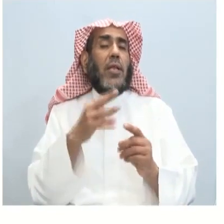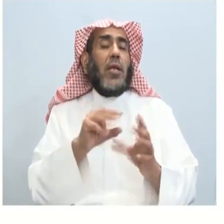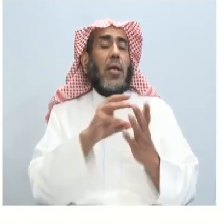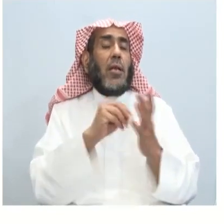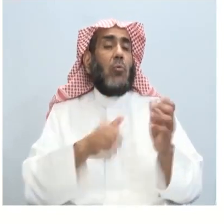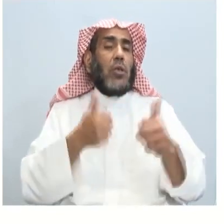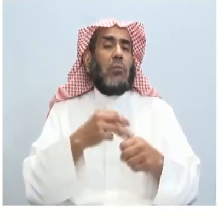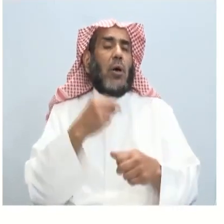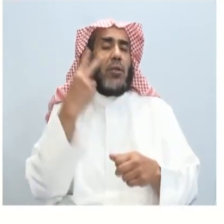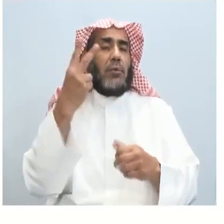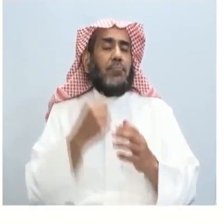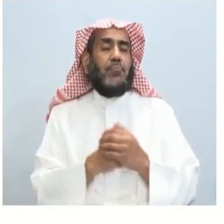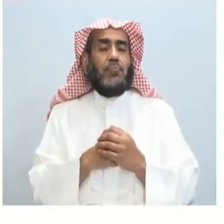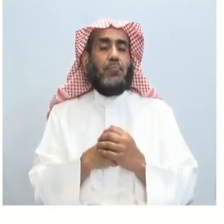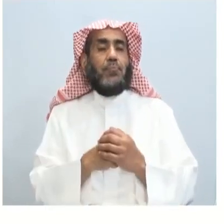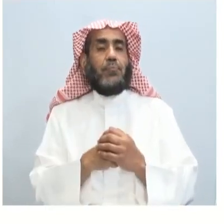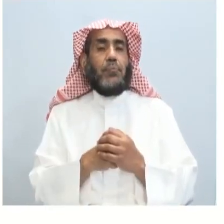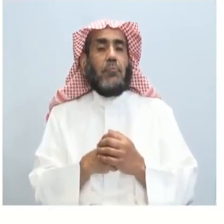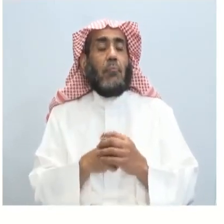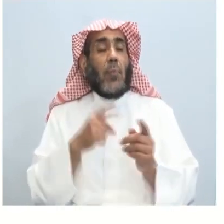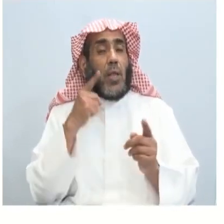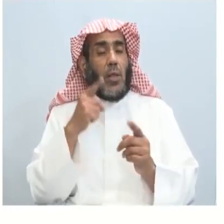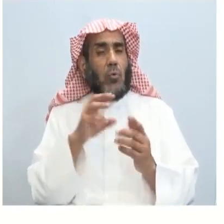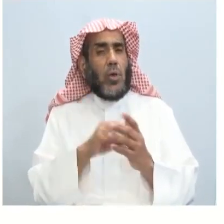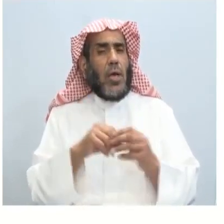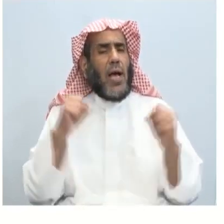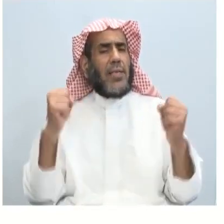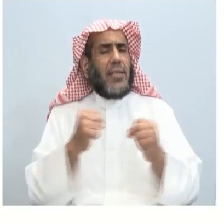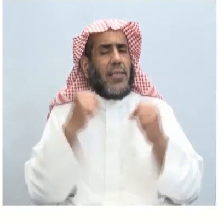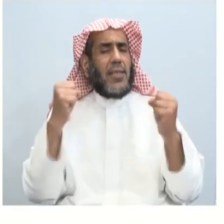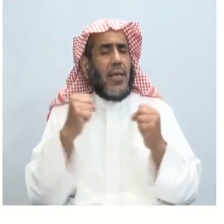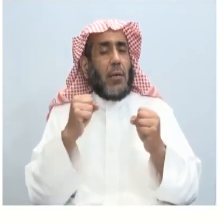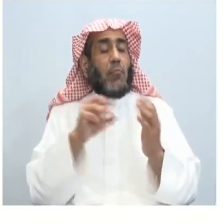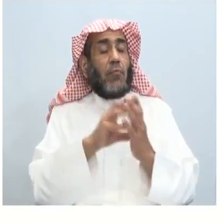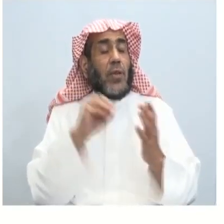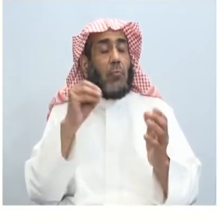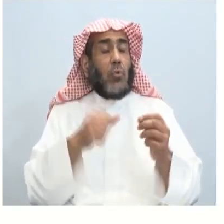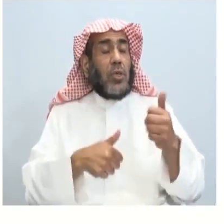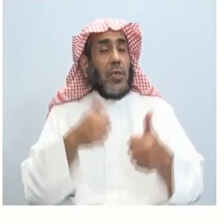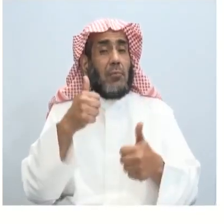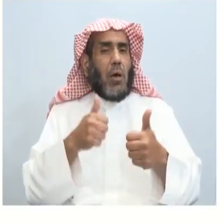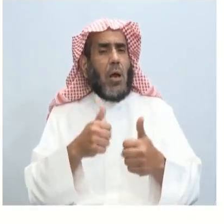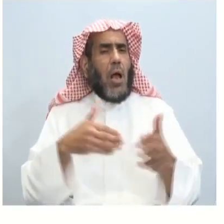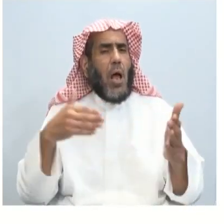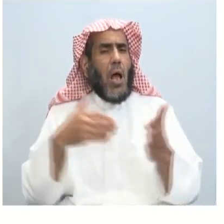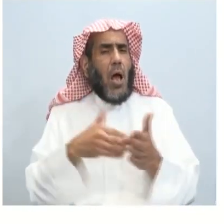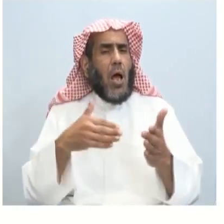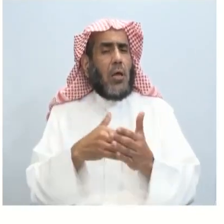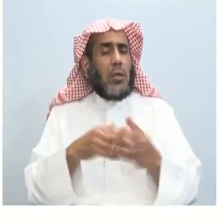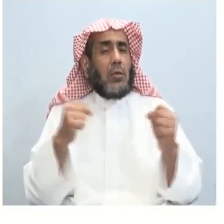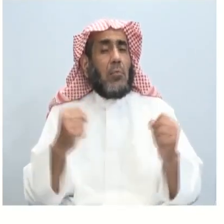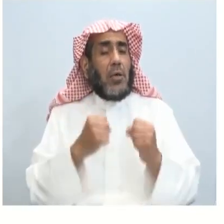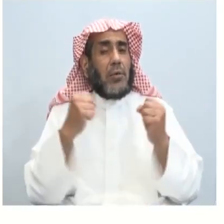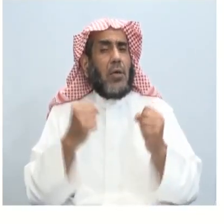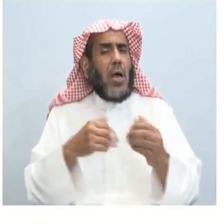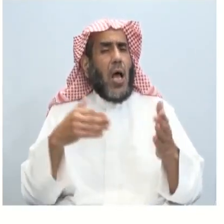اختبار اثنان لاحظ هنا اتدرب في نموذج الاختبار حتى طبعا اتدرب في نموذج